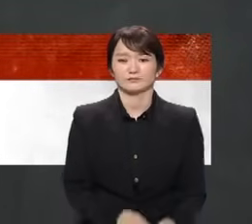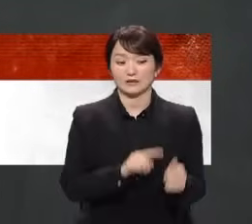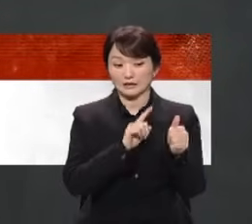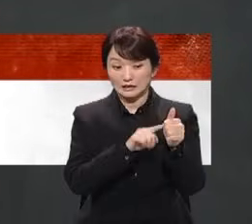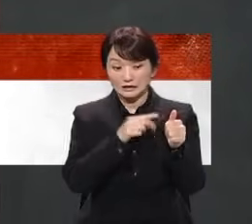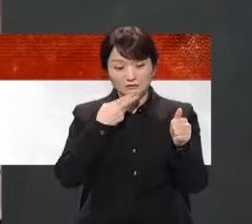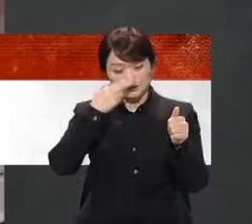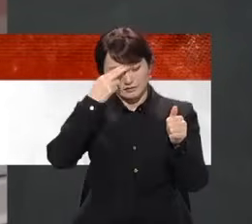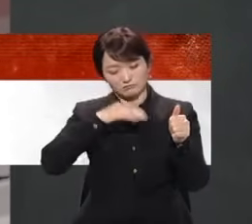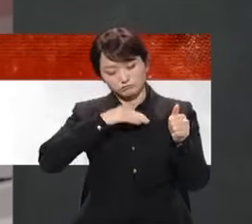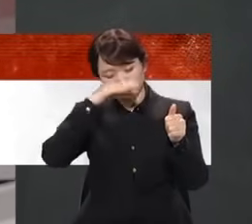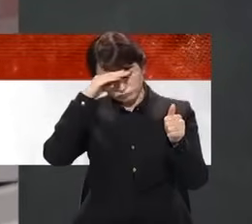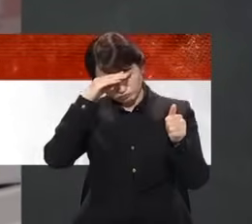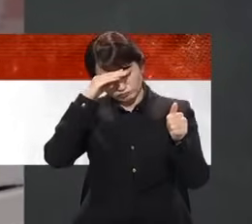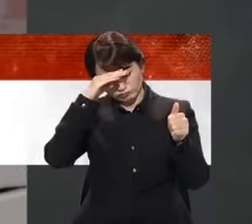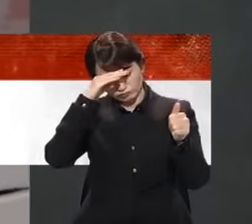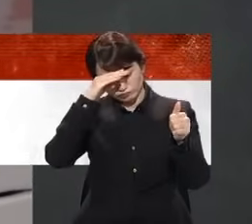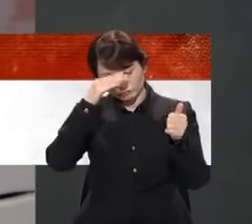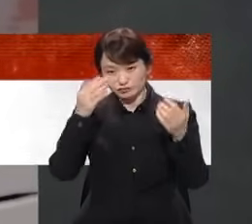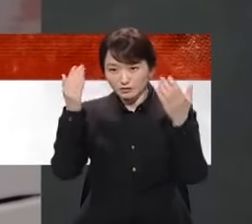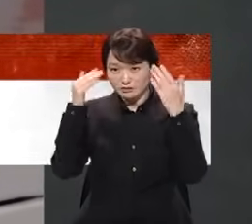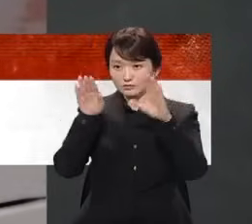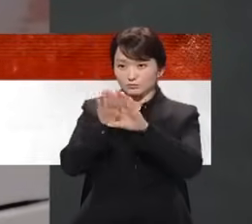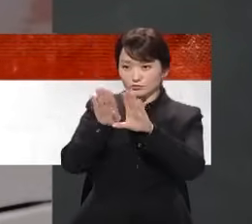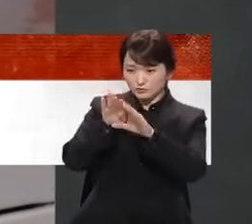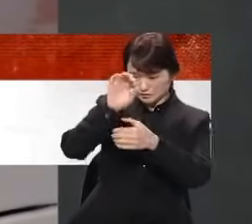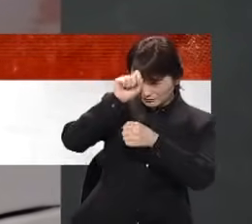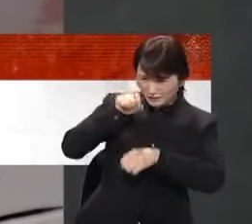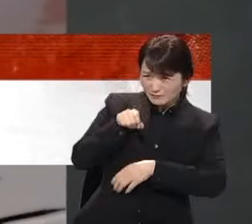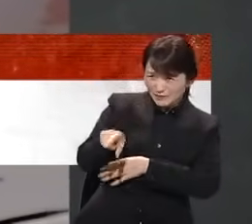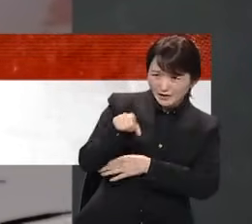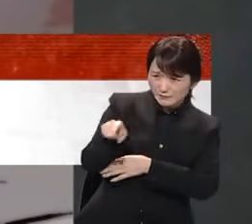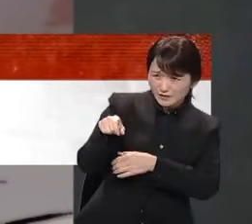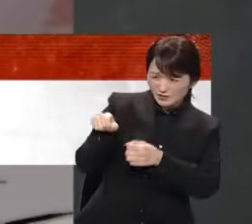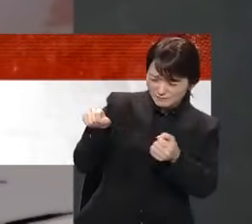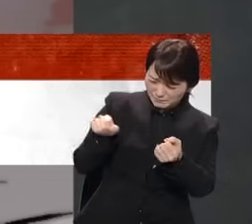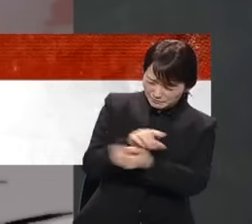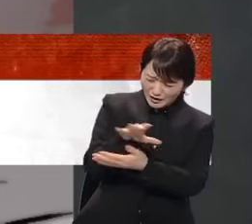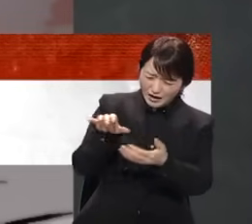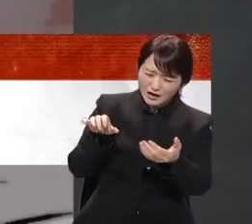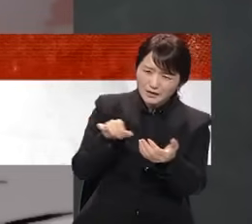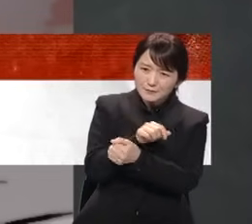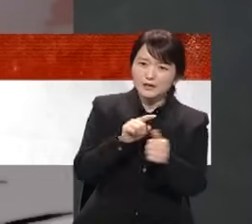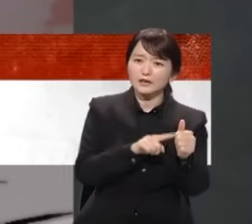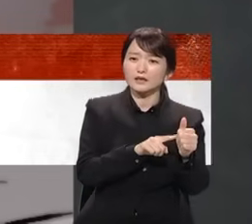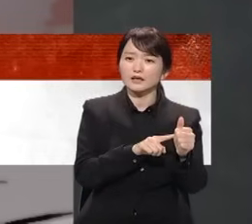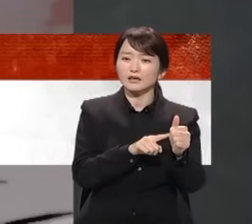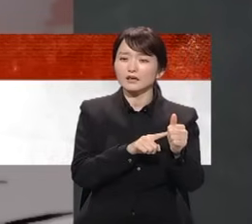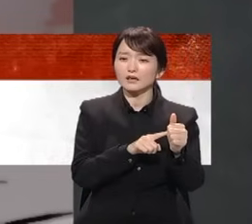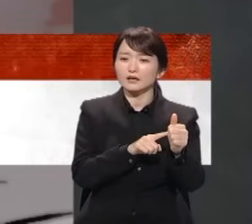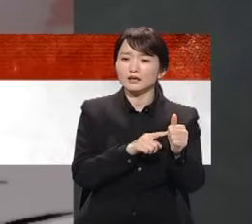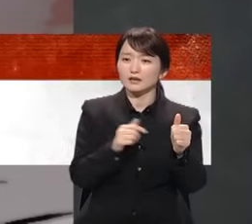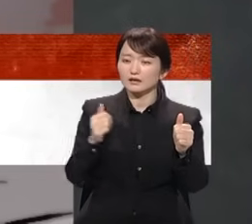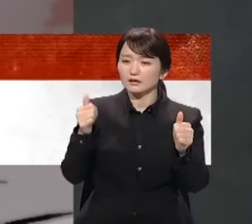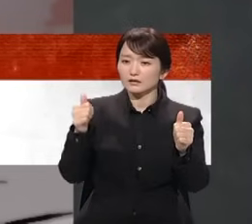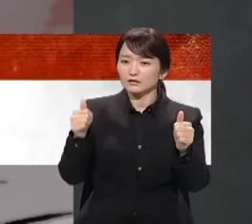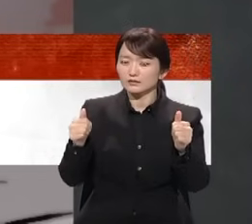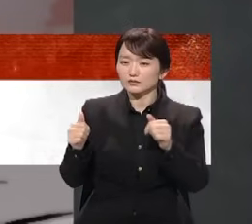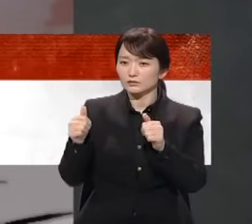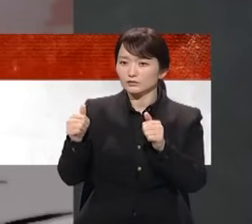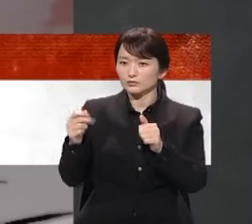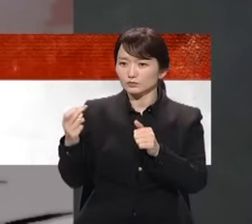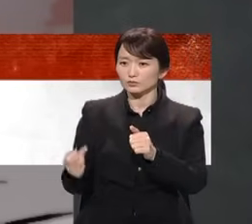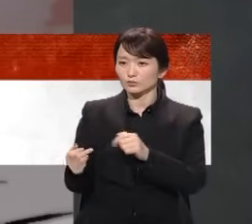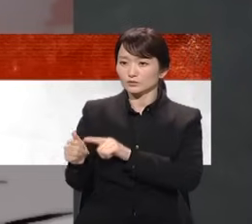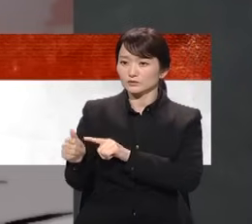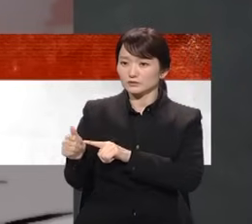술 취해갖고 이제 그 교문 발로 막 차고 이제 막 거기서 난동을 부리니까 시동생이 지나가다가 뭐